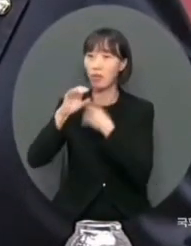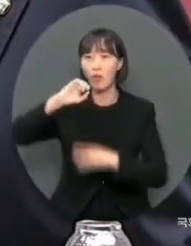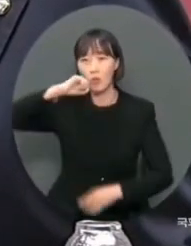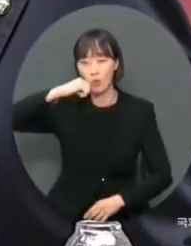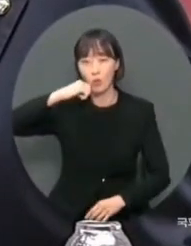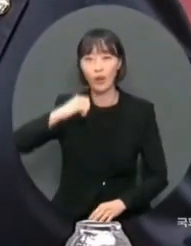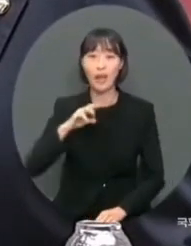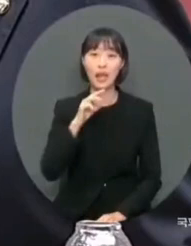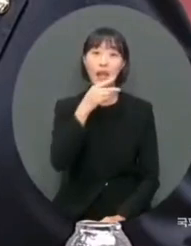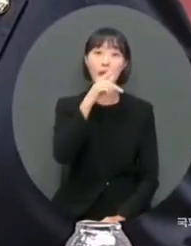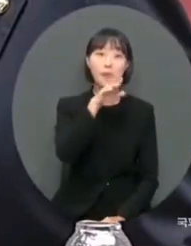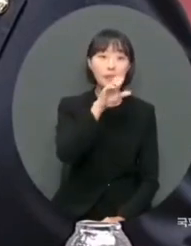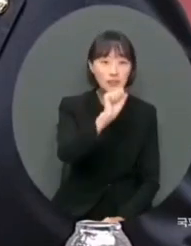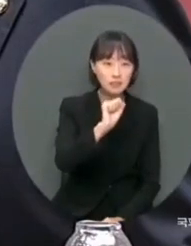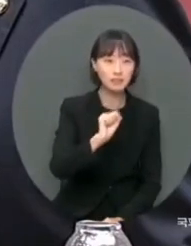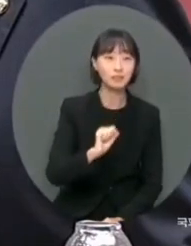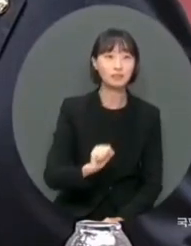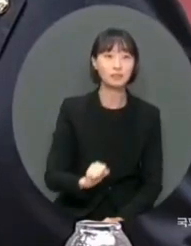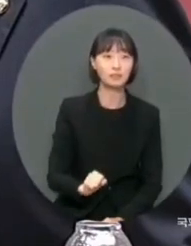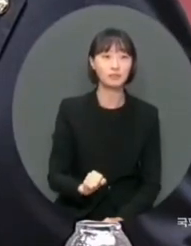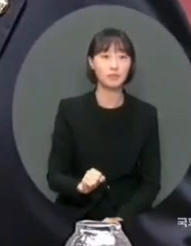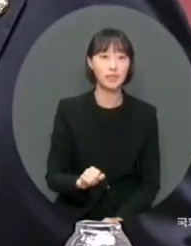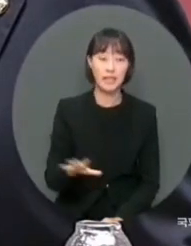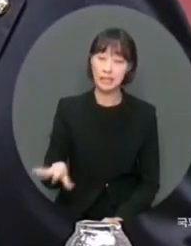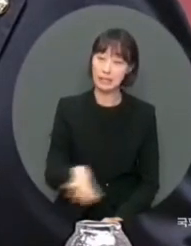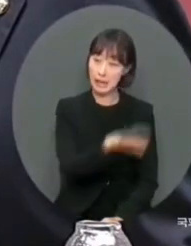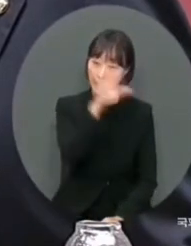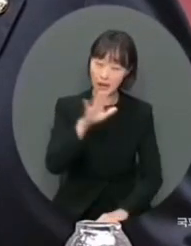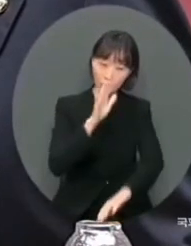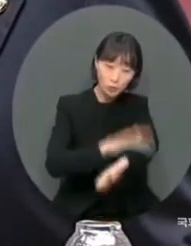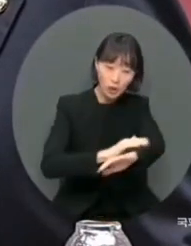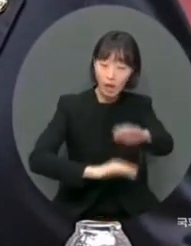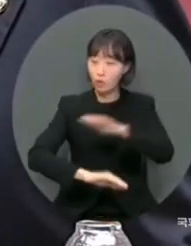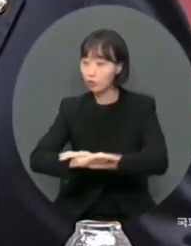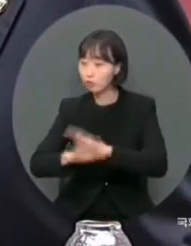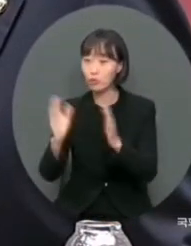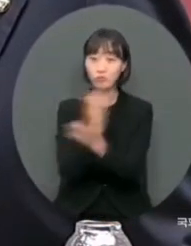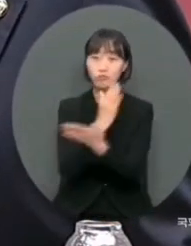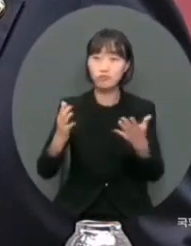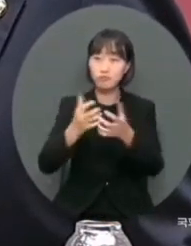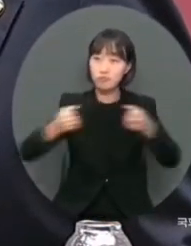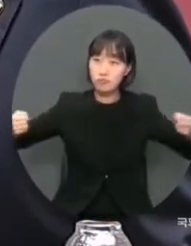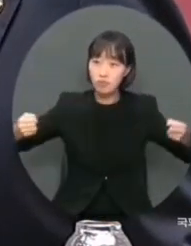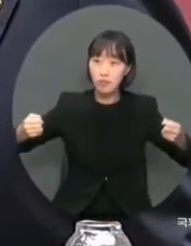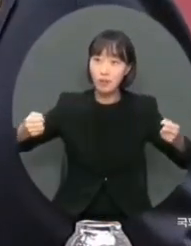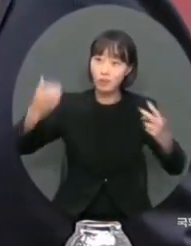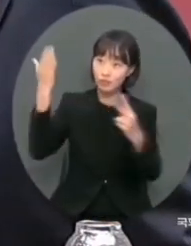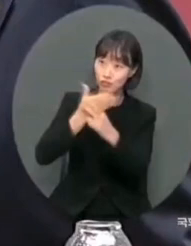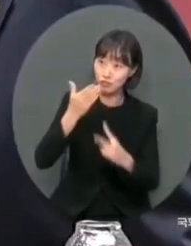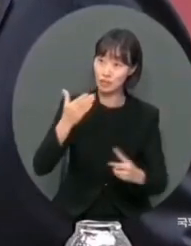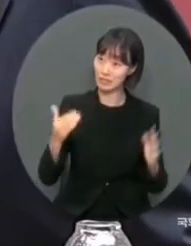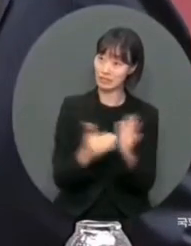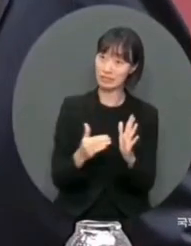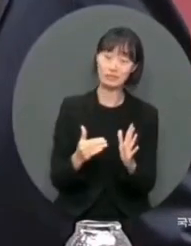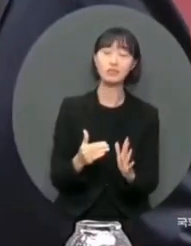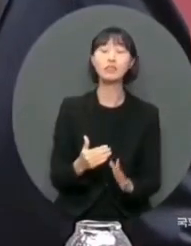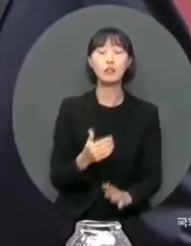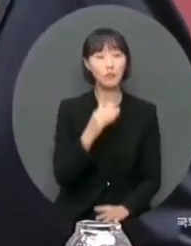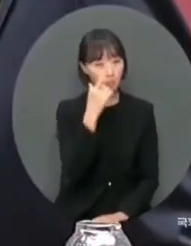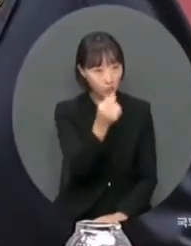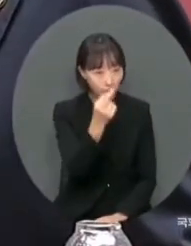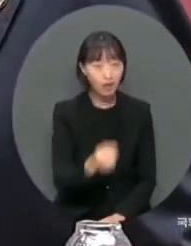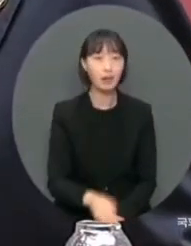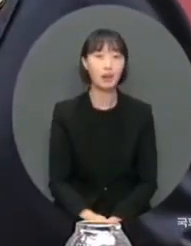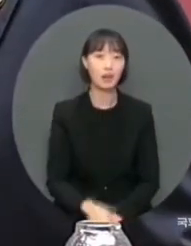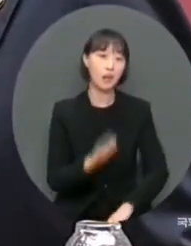KBS는요? 적절하지 않다고 생각합니다. 어떻게 모든 것이 좌와 우로 결정이 되나요? 맞습니다. 총리님의